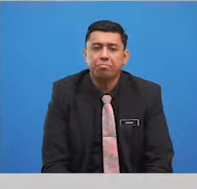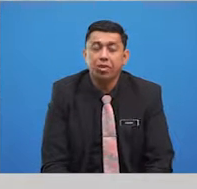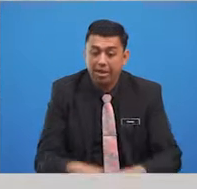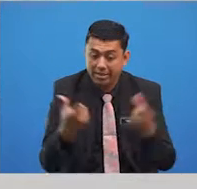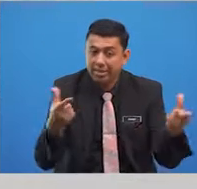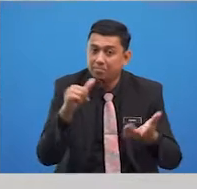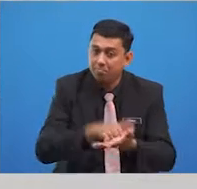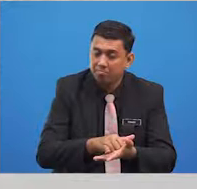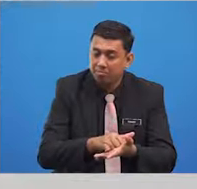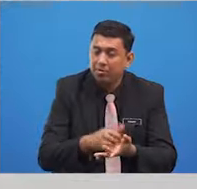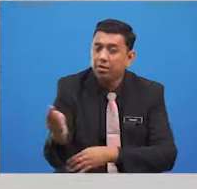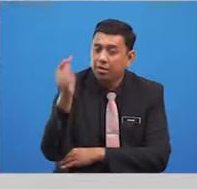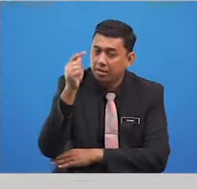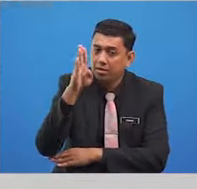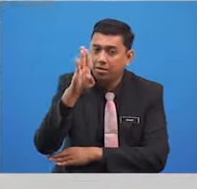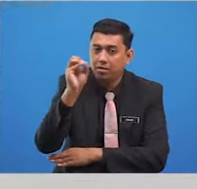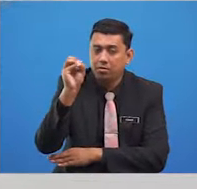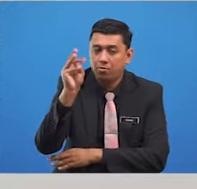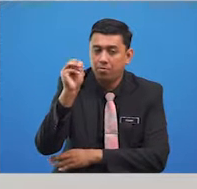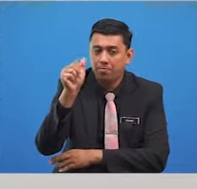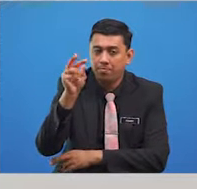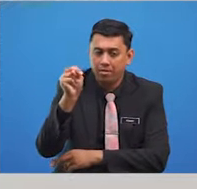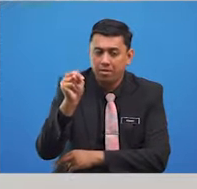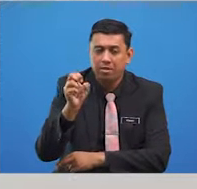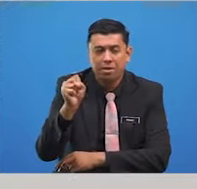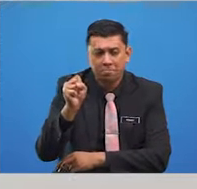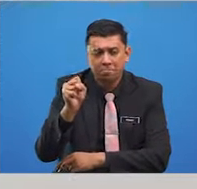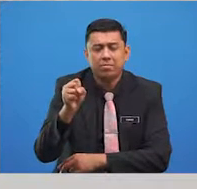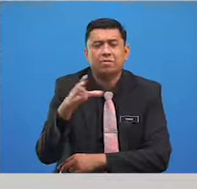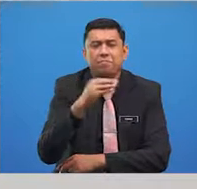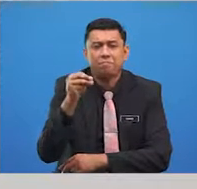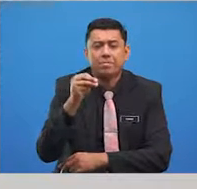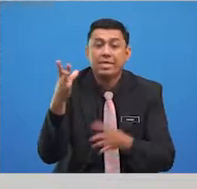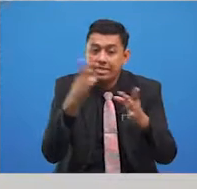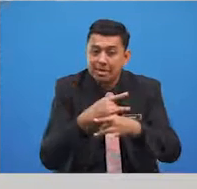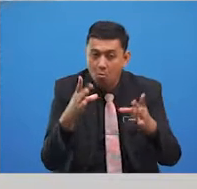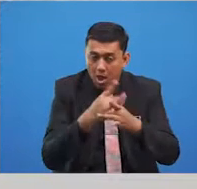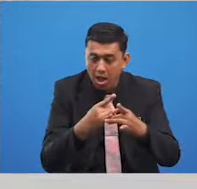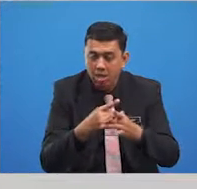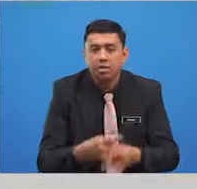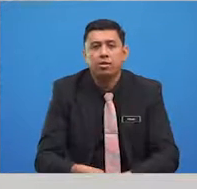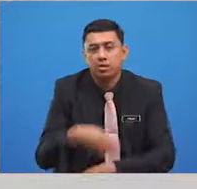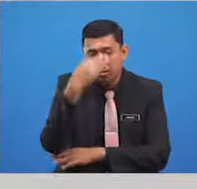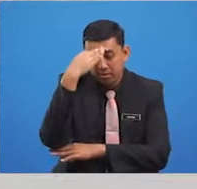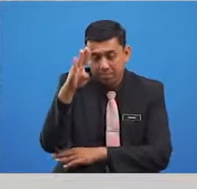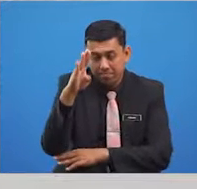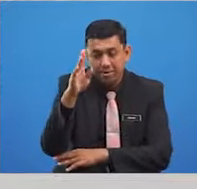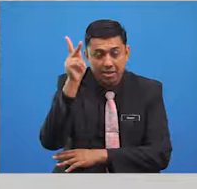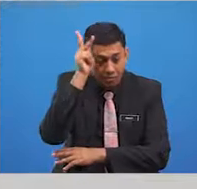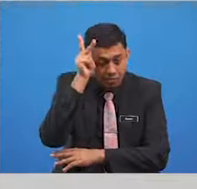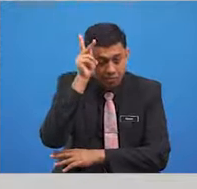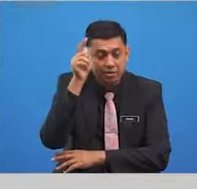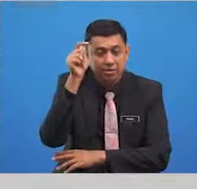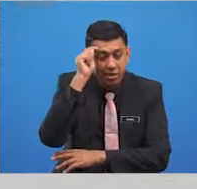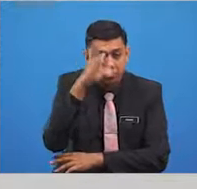Selain itu, tenaga biomas terdapat di Miri dan Seri Aman, Sarawak. Bagi negeri Kelantan,